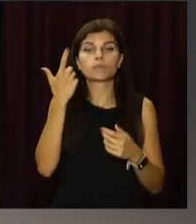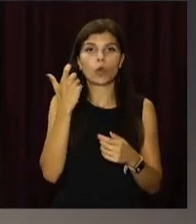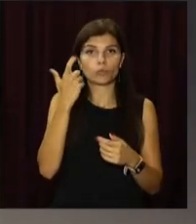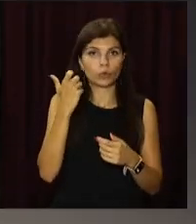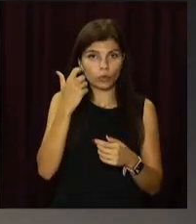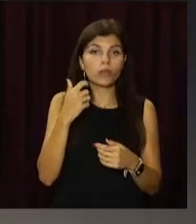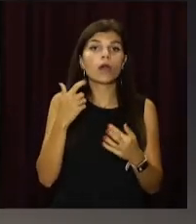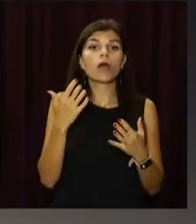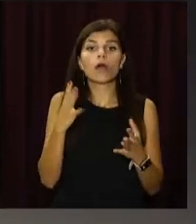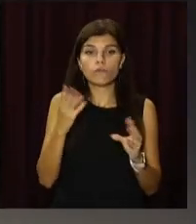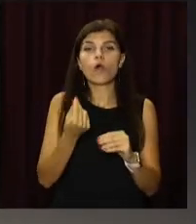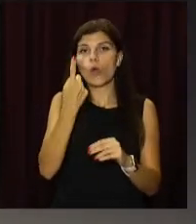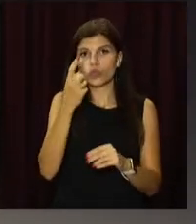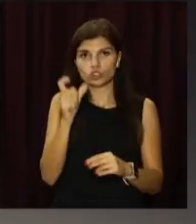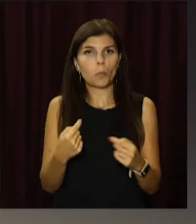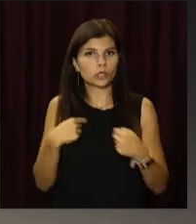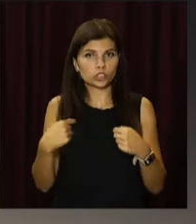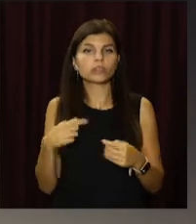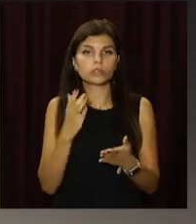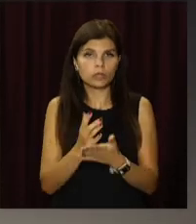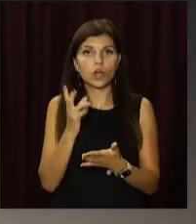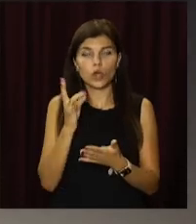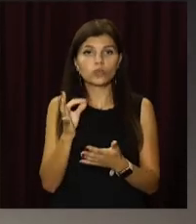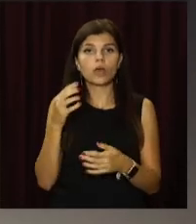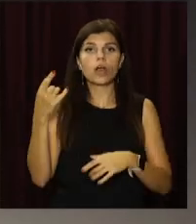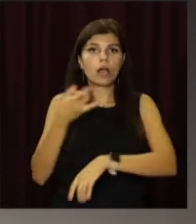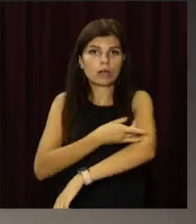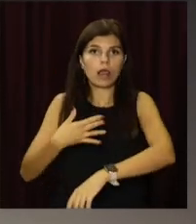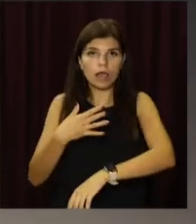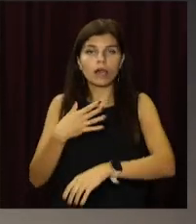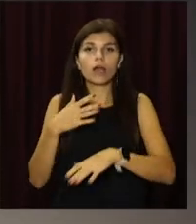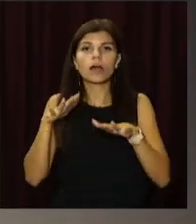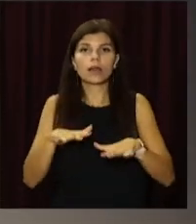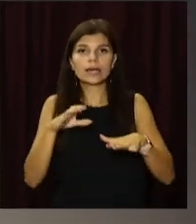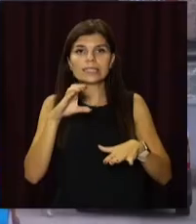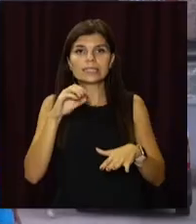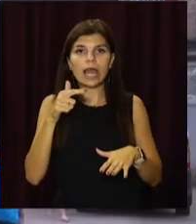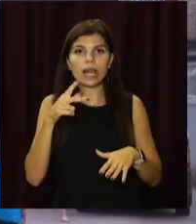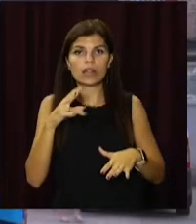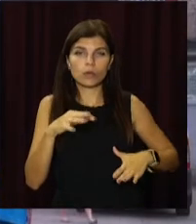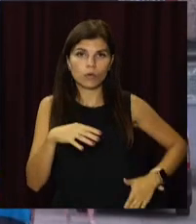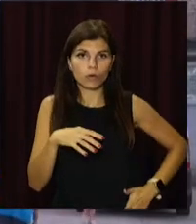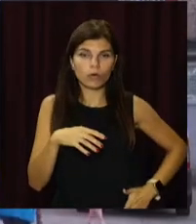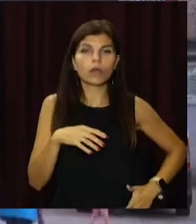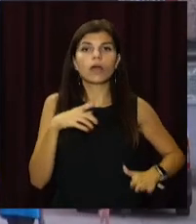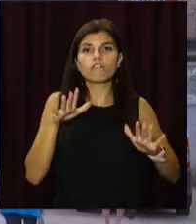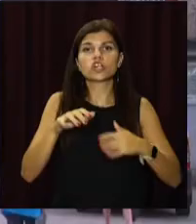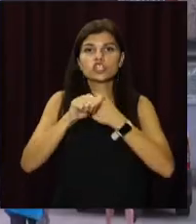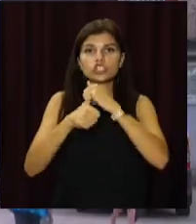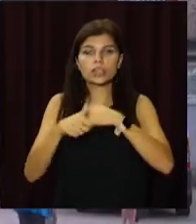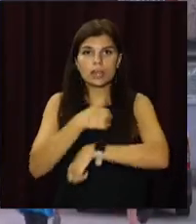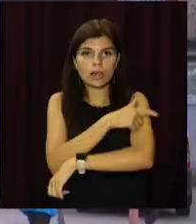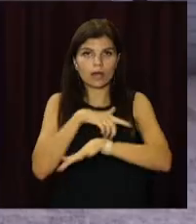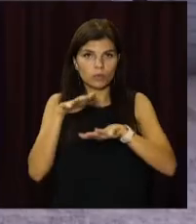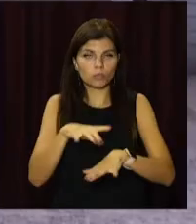У результаті бійки одна людина постраждала. У неї вогнепальне поранення, стегна. Першу допомогу постраждалому надали в 16-й міській